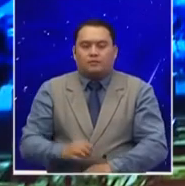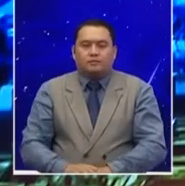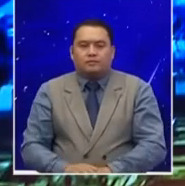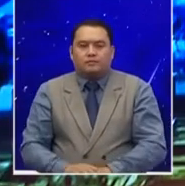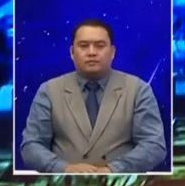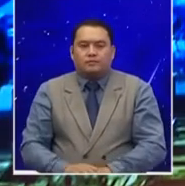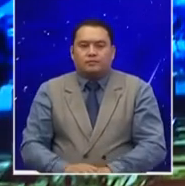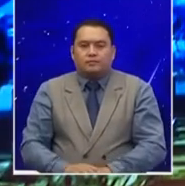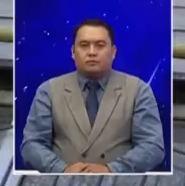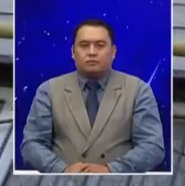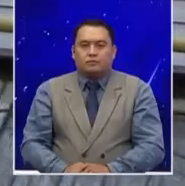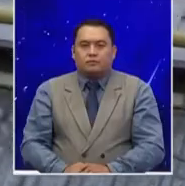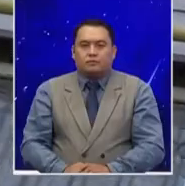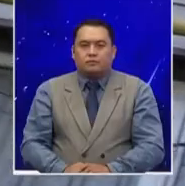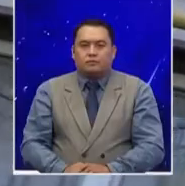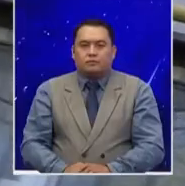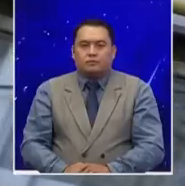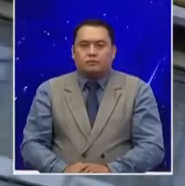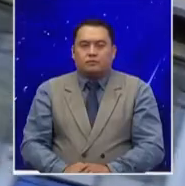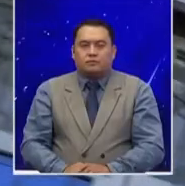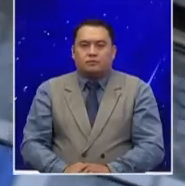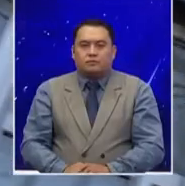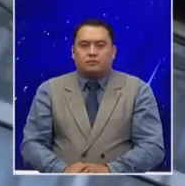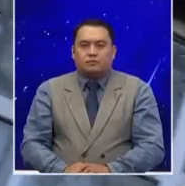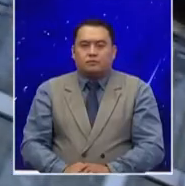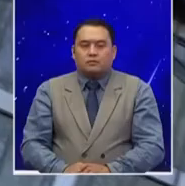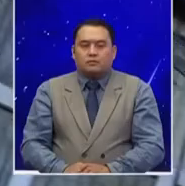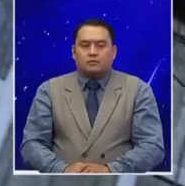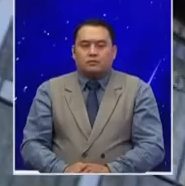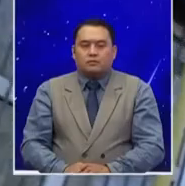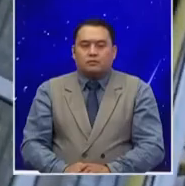и коллеги. Проректор был в сонг жылдары.